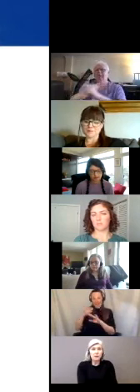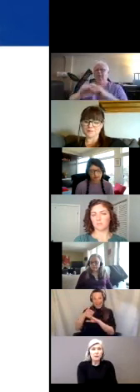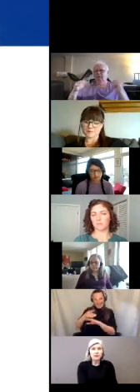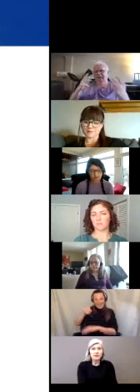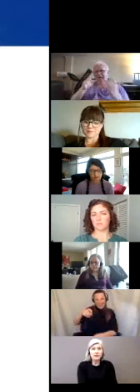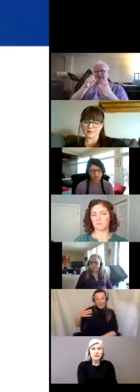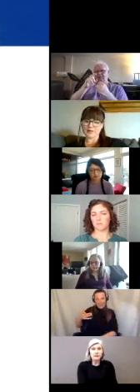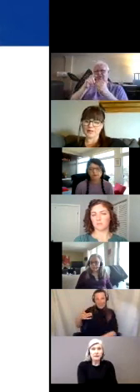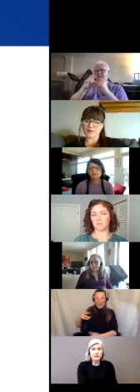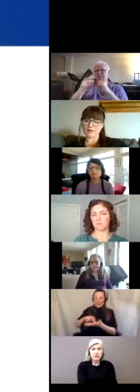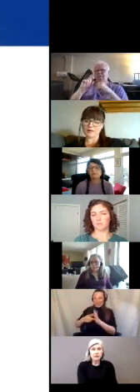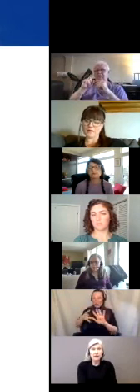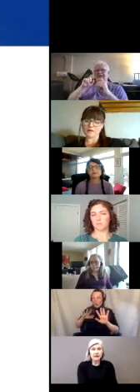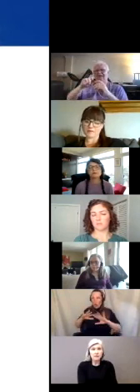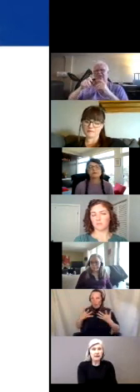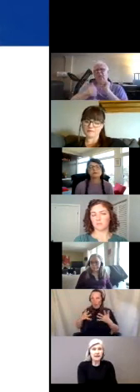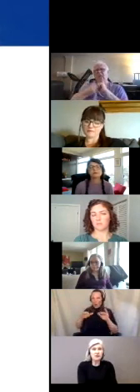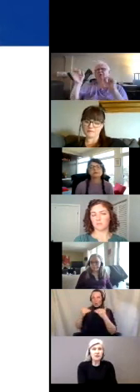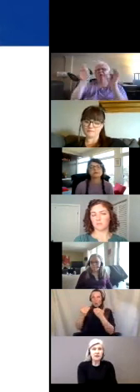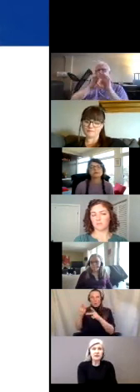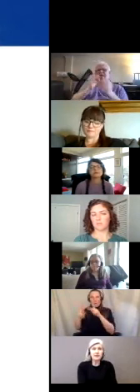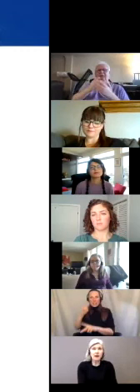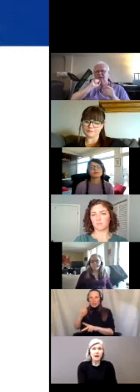pouvons-nous joindre tout le monde?